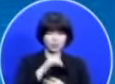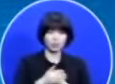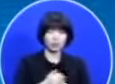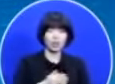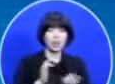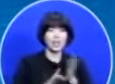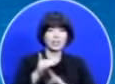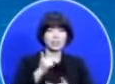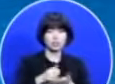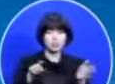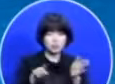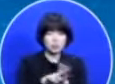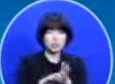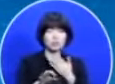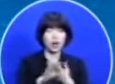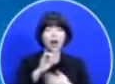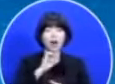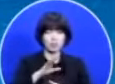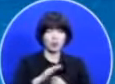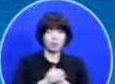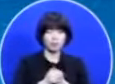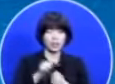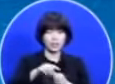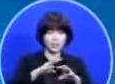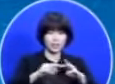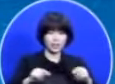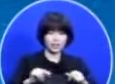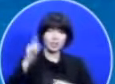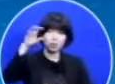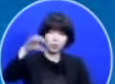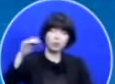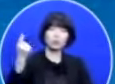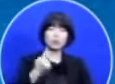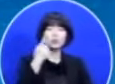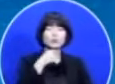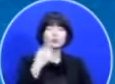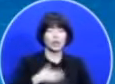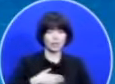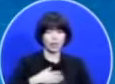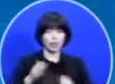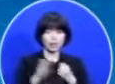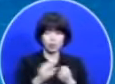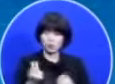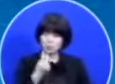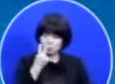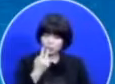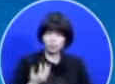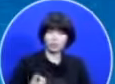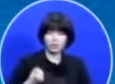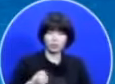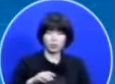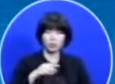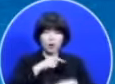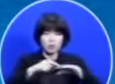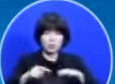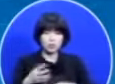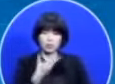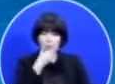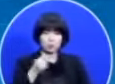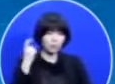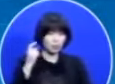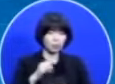예수님을 믿기만 하면 이 땅의 천국이 올 줄 알았다 그래서 목숨을 걸고 민족 복음화에 매달렸다